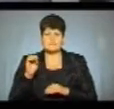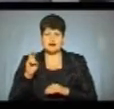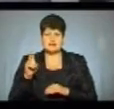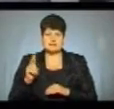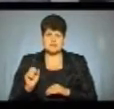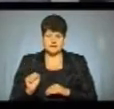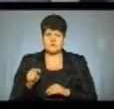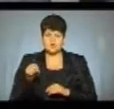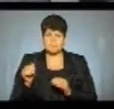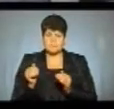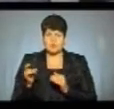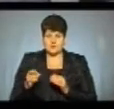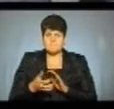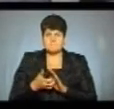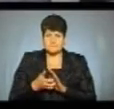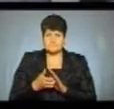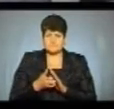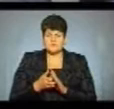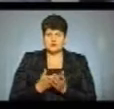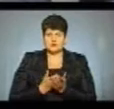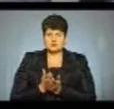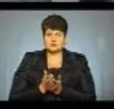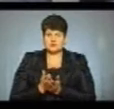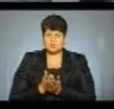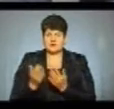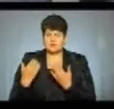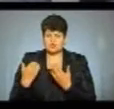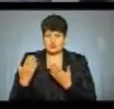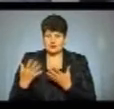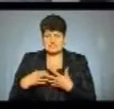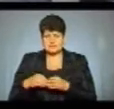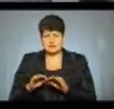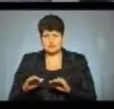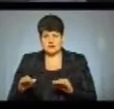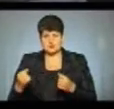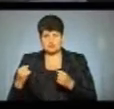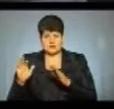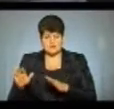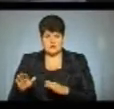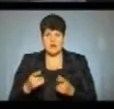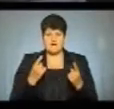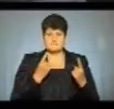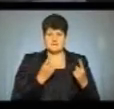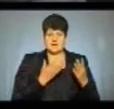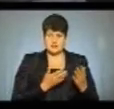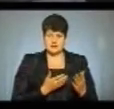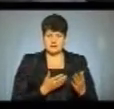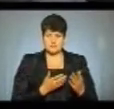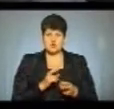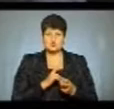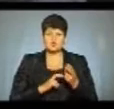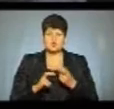на цьому мікрорайоні бракує інфраструктури відпочинкової, сімейної, дитячої, спортивної. А великий